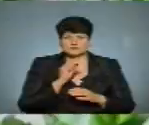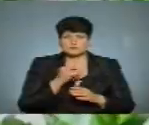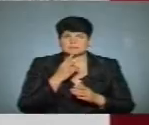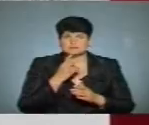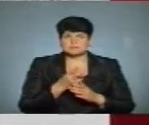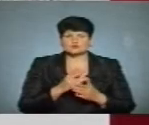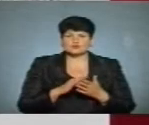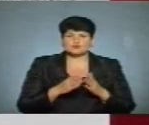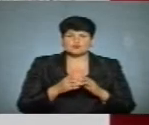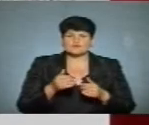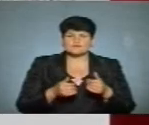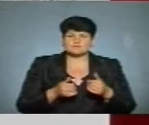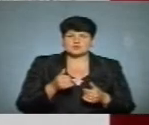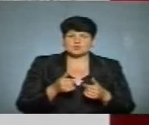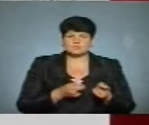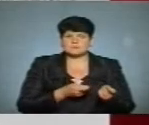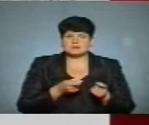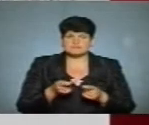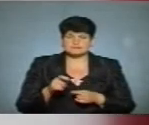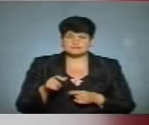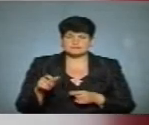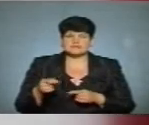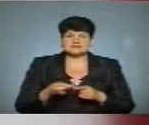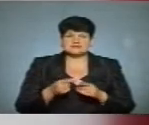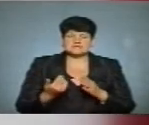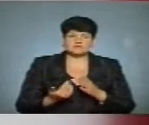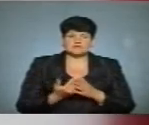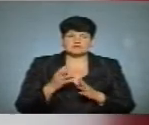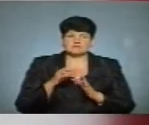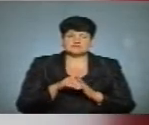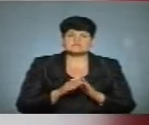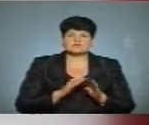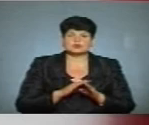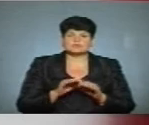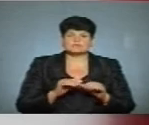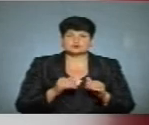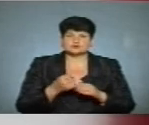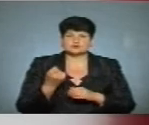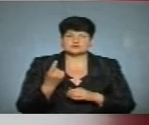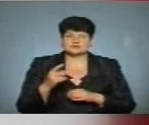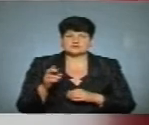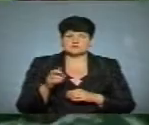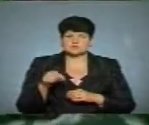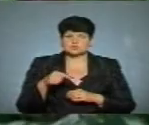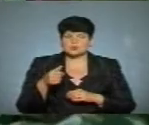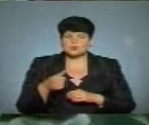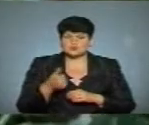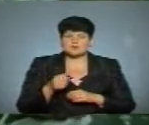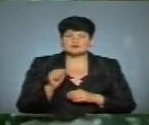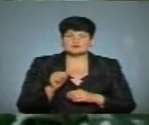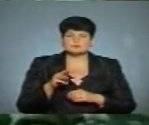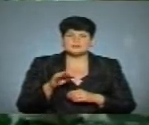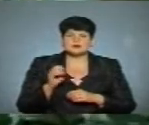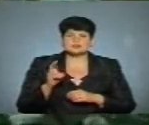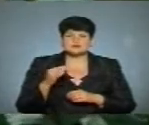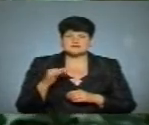передбачено умовами конкурсу з перевезення пасажирів. Таке нововведення вніс виконавчий комітет міськради 11 березня цього року. Антон Марчевський